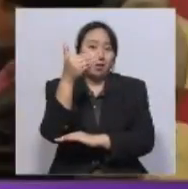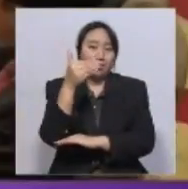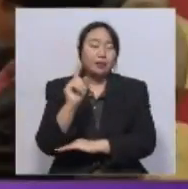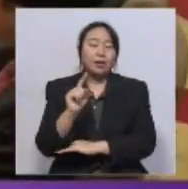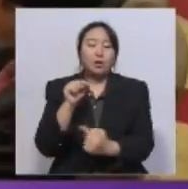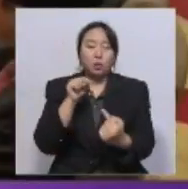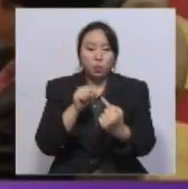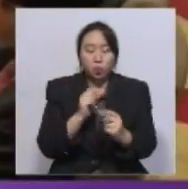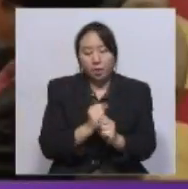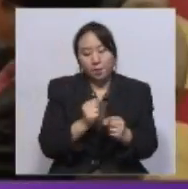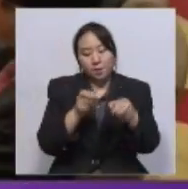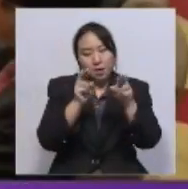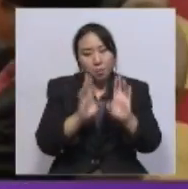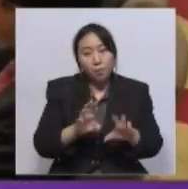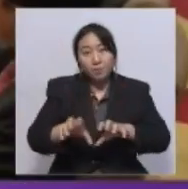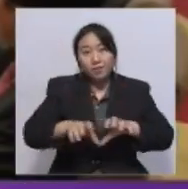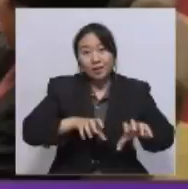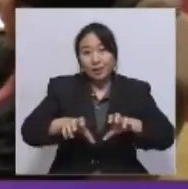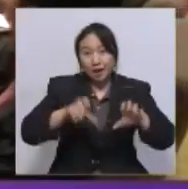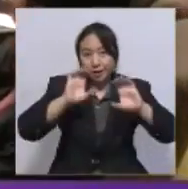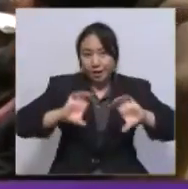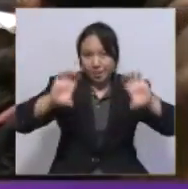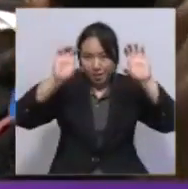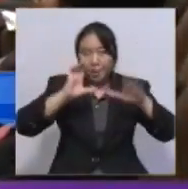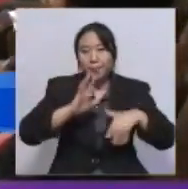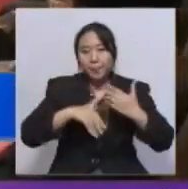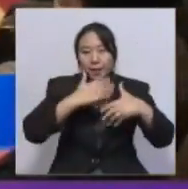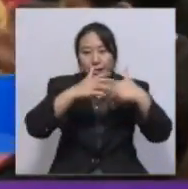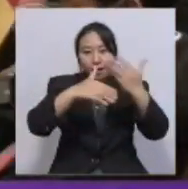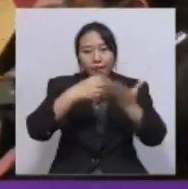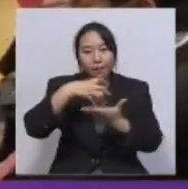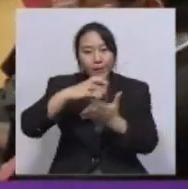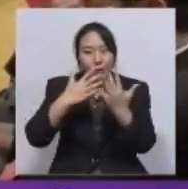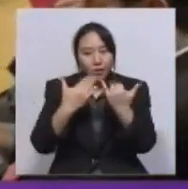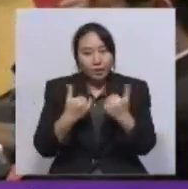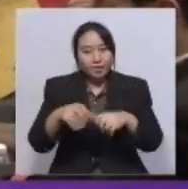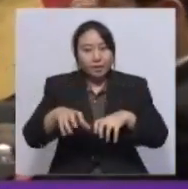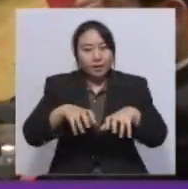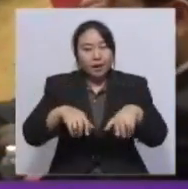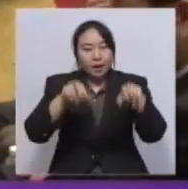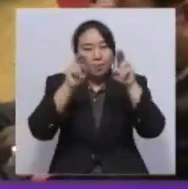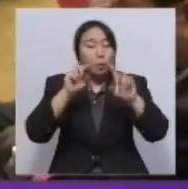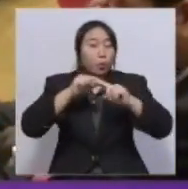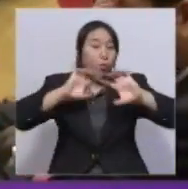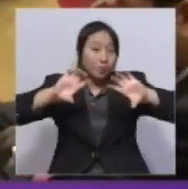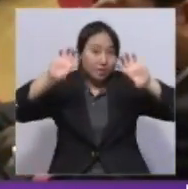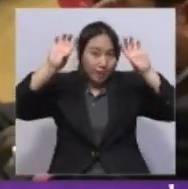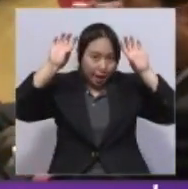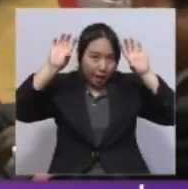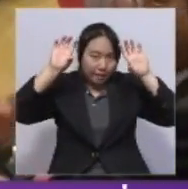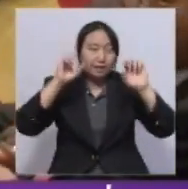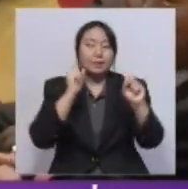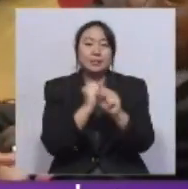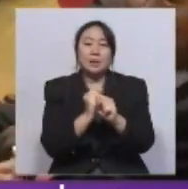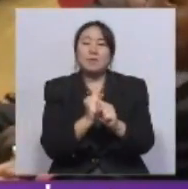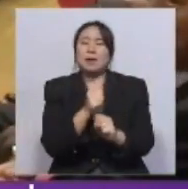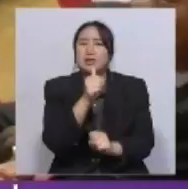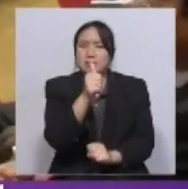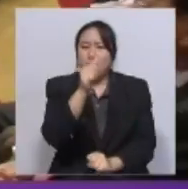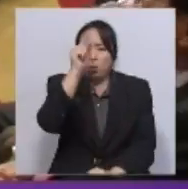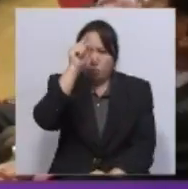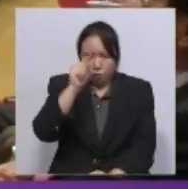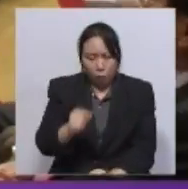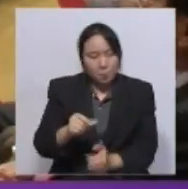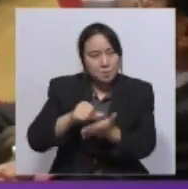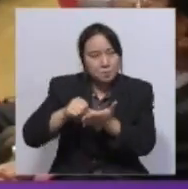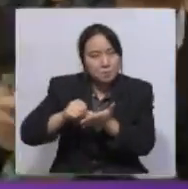ปรับสมดุลและพัฒนาระบบการบริหารจัดการภาครัฐเปิดเผยว่าการบริหารจัดการระบบราชการให้เกิดประสิทธิภาพจำเป็นต้องมีการปฏิ